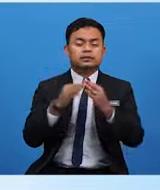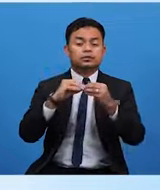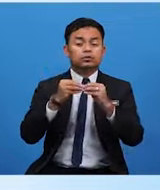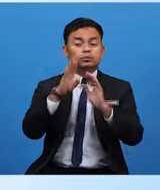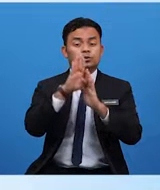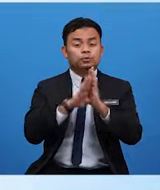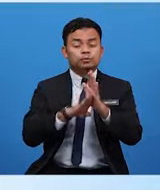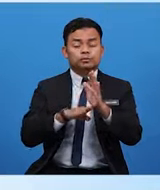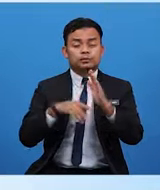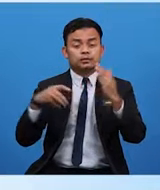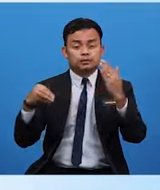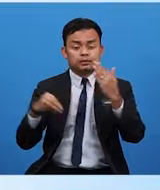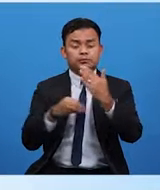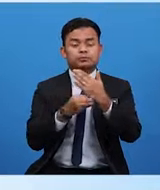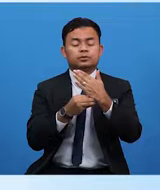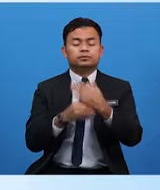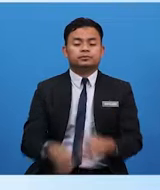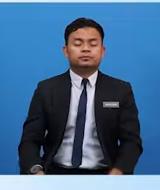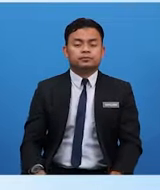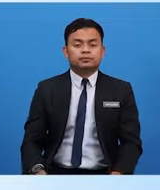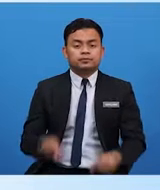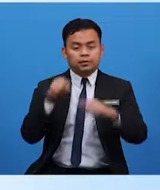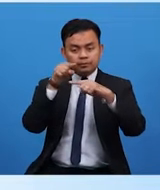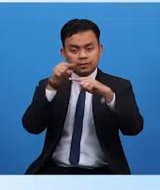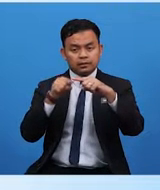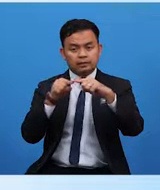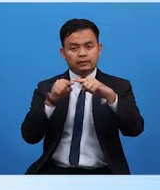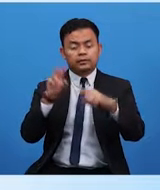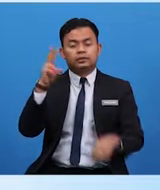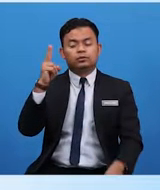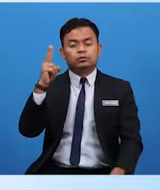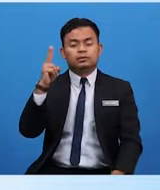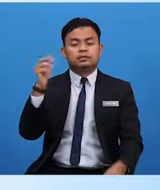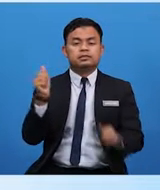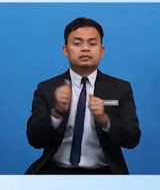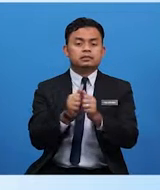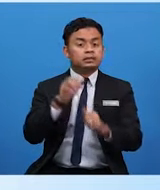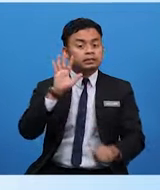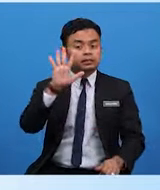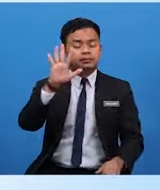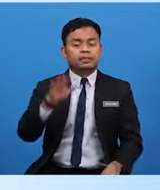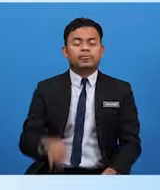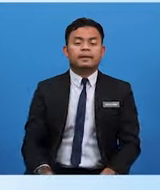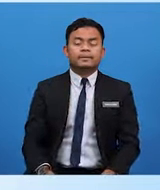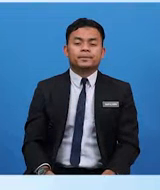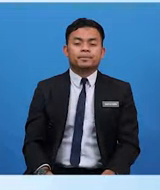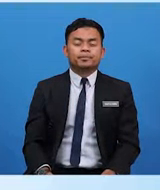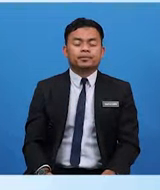10 bercampur bahagia ikan 12 dengan lima